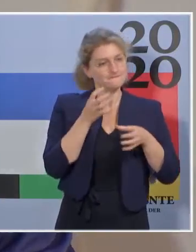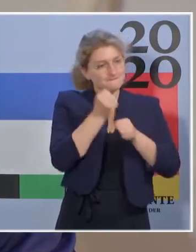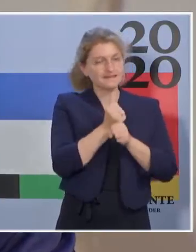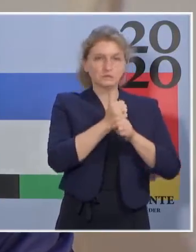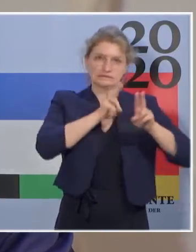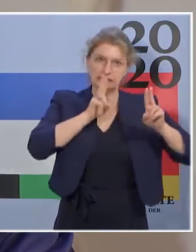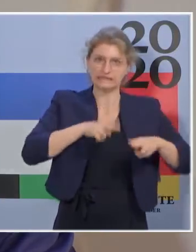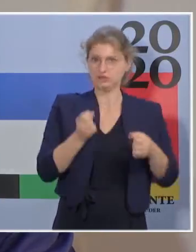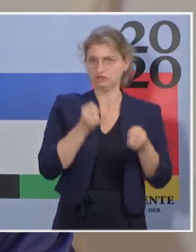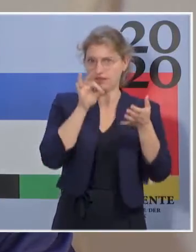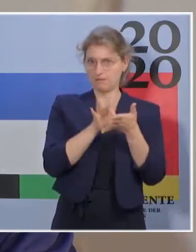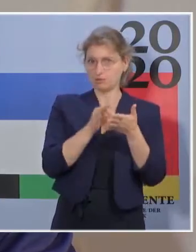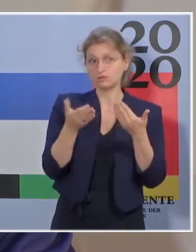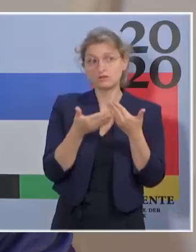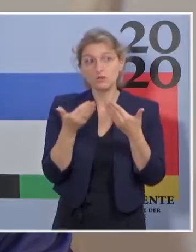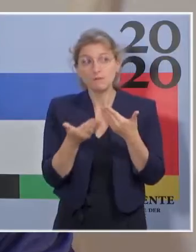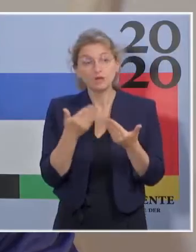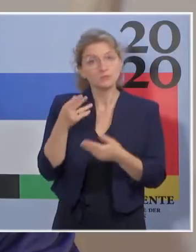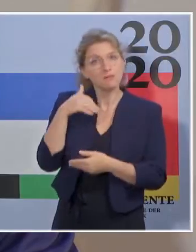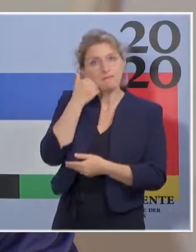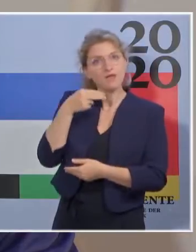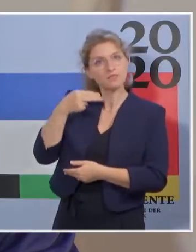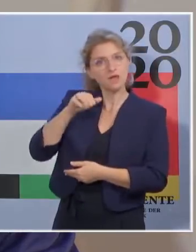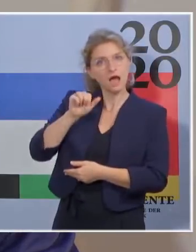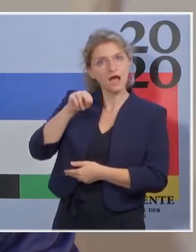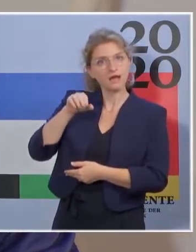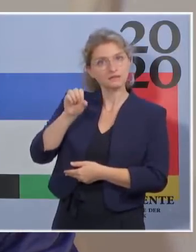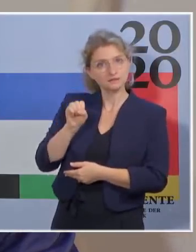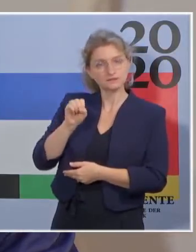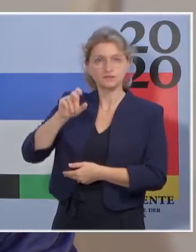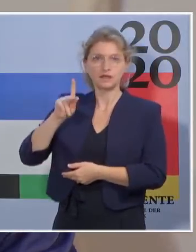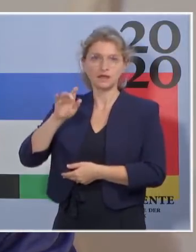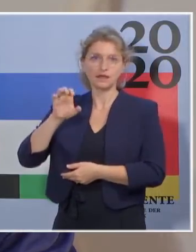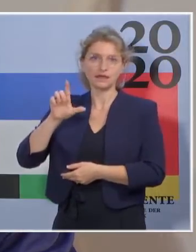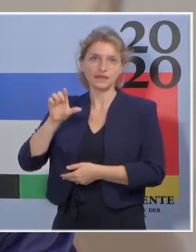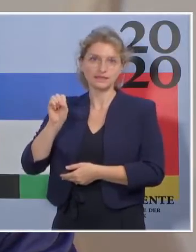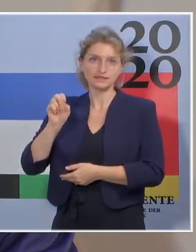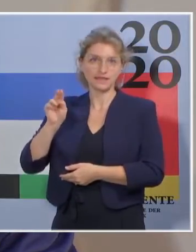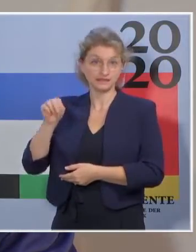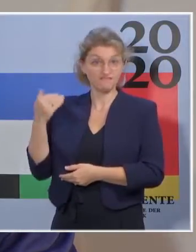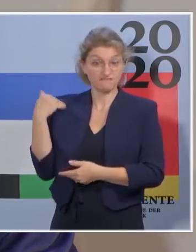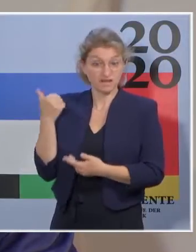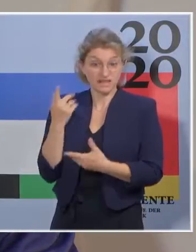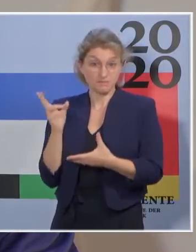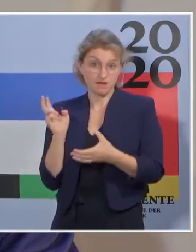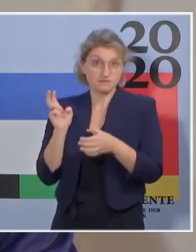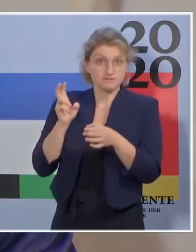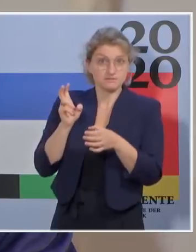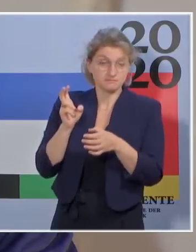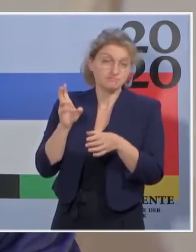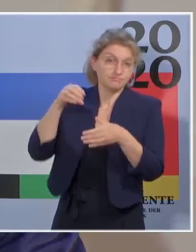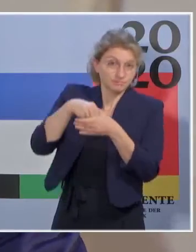darf also nur in Erinnerung rufen, dass etwa Hans Kelsen im Rahmen der Juristischen Gesellschaft dreimal vorgetragen